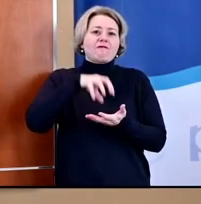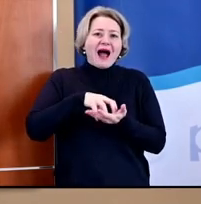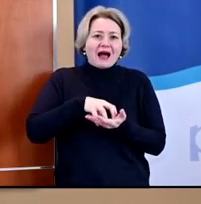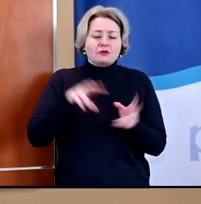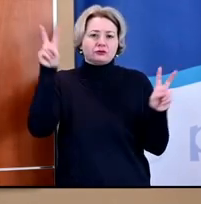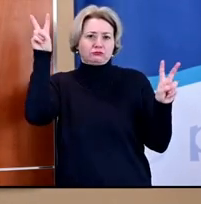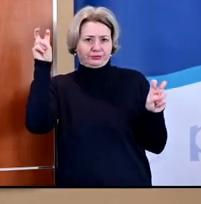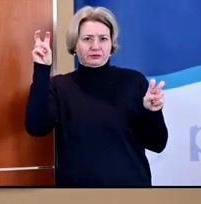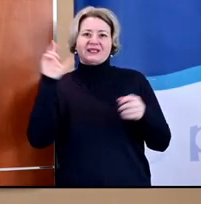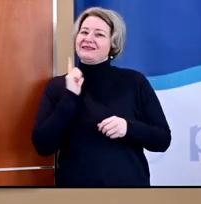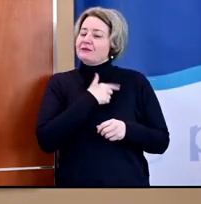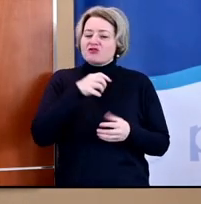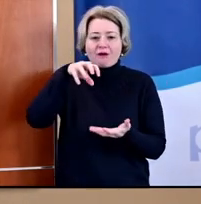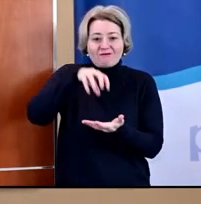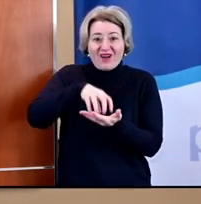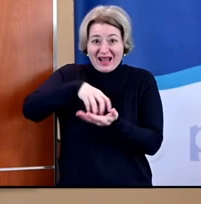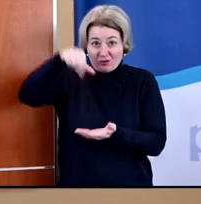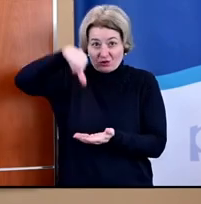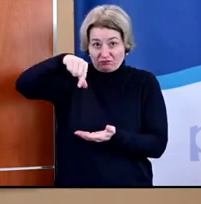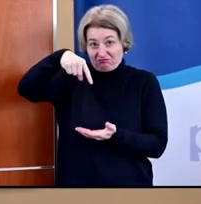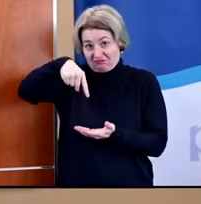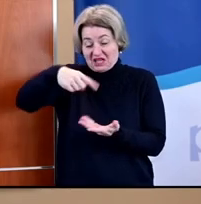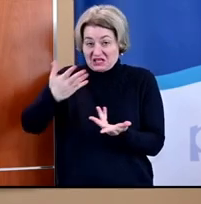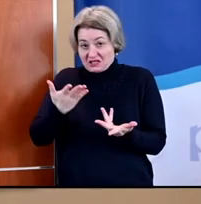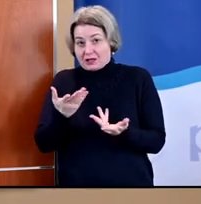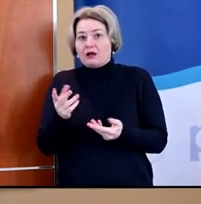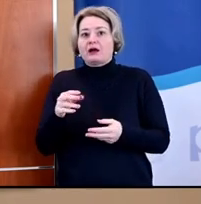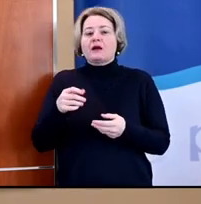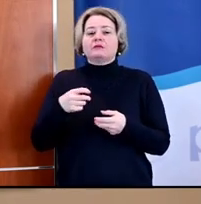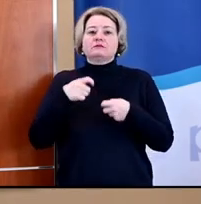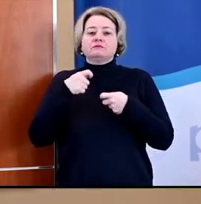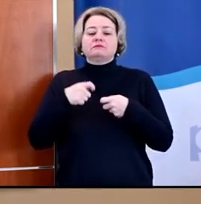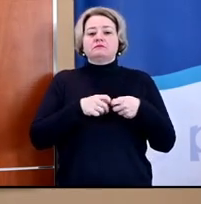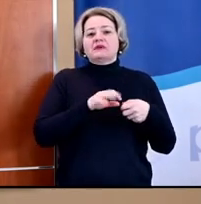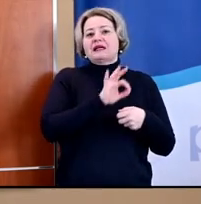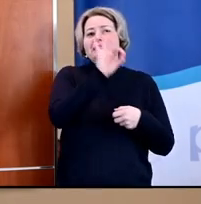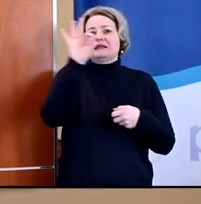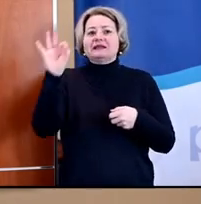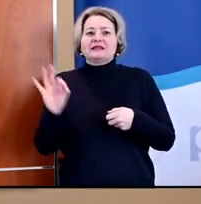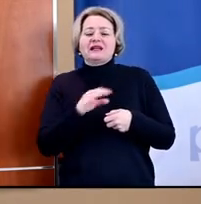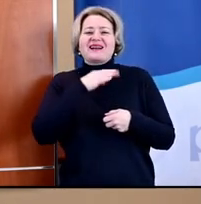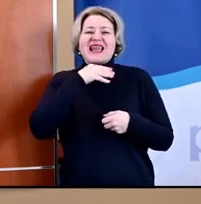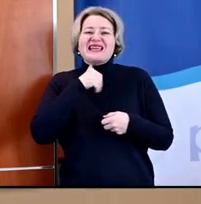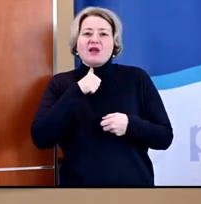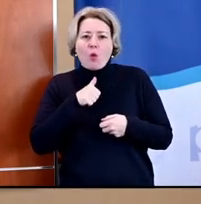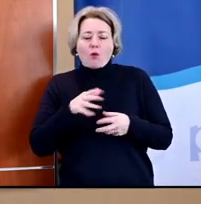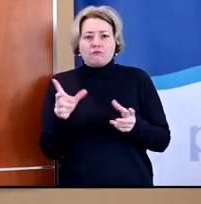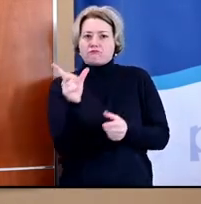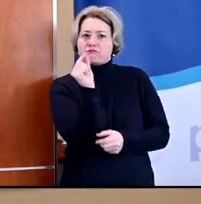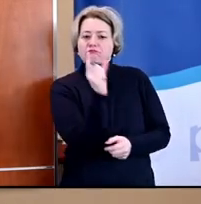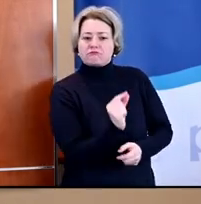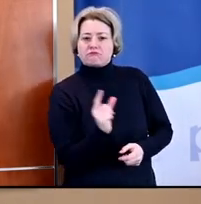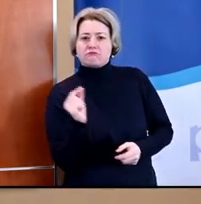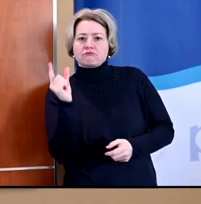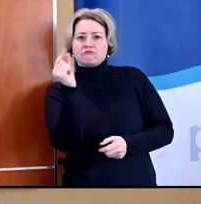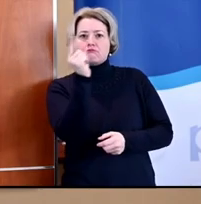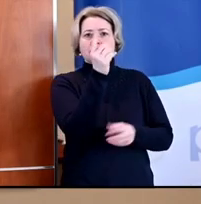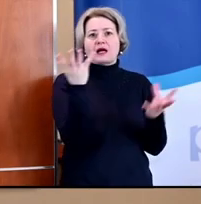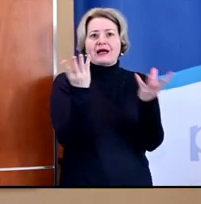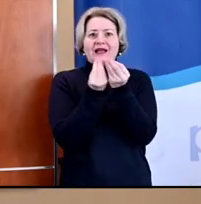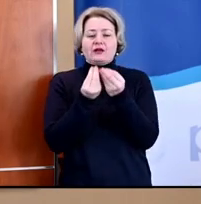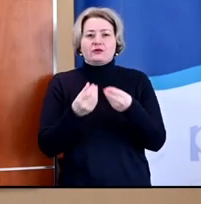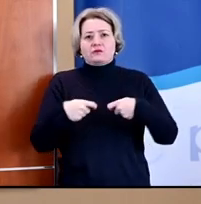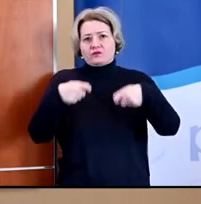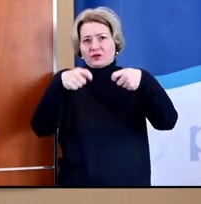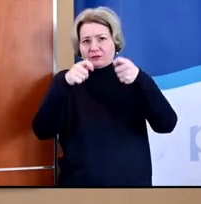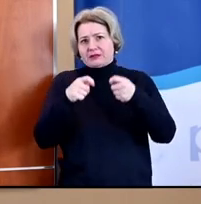a városra fókuszálni hanem a régiós partnereinkkel együtt felépíteni egy olyan világot egy olyan